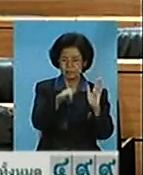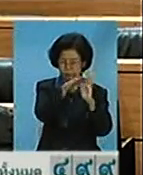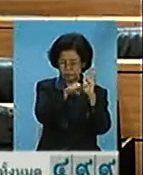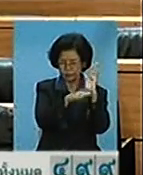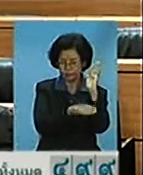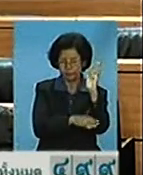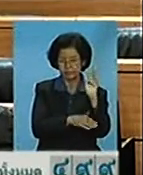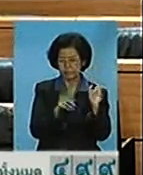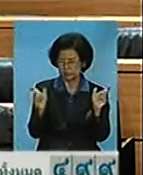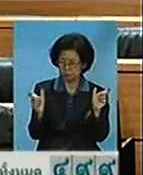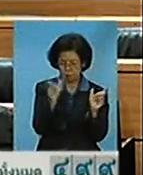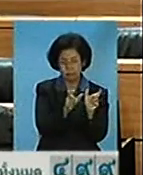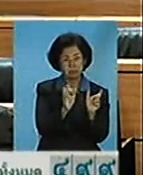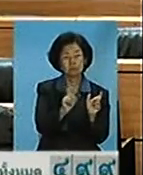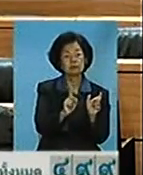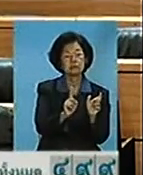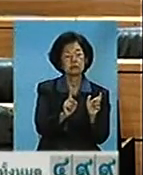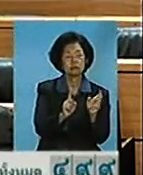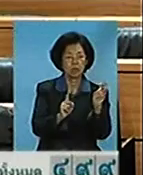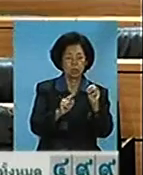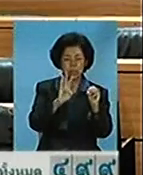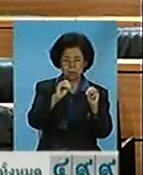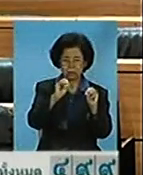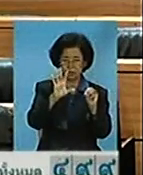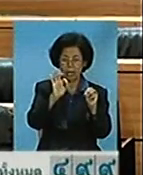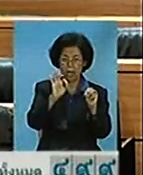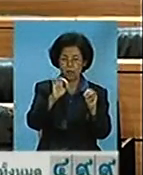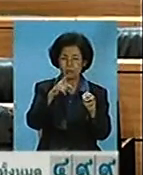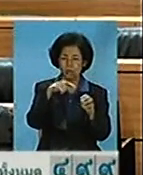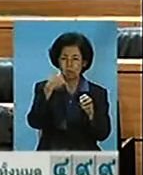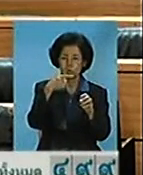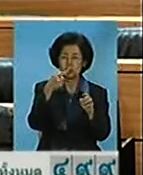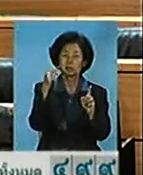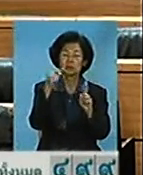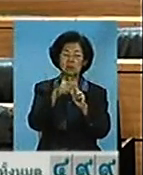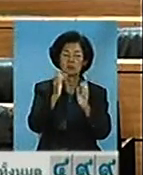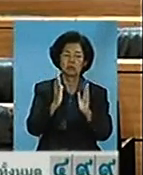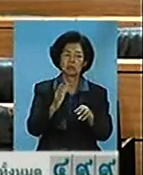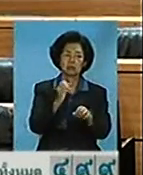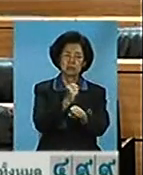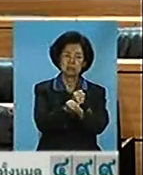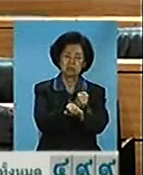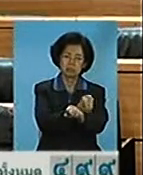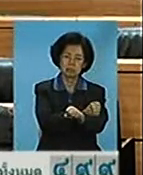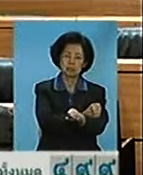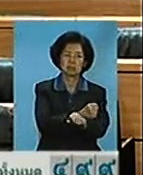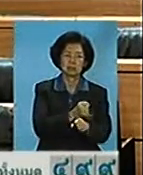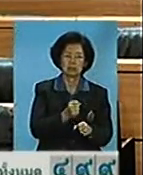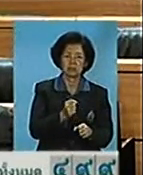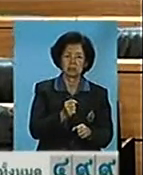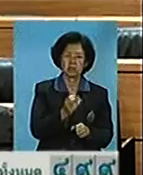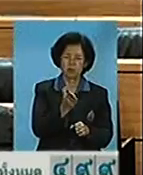ไงมาตรา49ก็จะพูดถึงแรงงานนี่ครับขอร้องว่าให้ท่านใส่เข้าไปเพียงแค่ดูแลเขาแค่นั้นเ